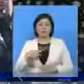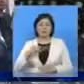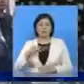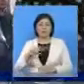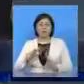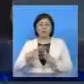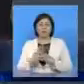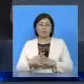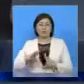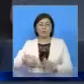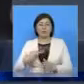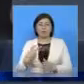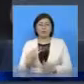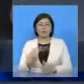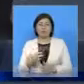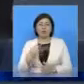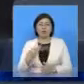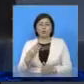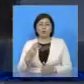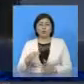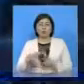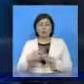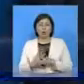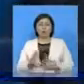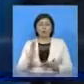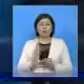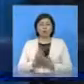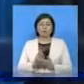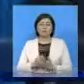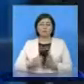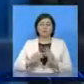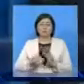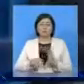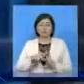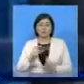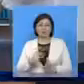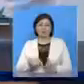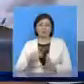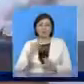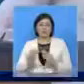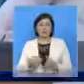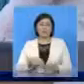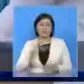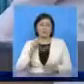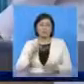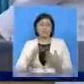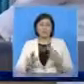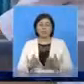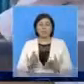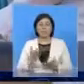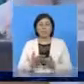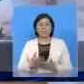ауылында, қалған екеуі Үшқұдық ауылдық округінде орналасқан. Комиссия мүшелері дауыс берушілер үшін тиімді жағдай